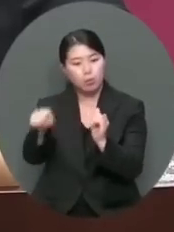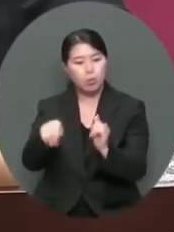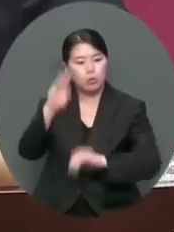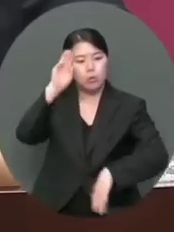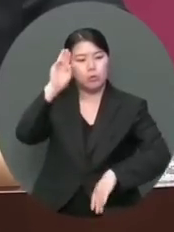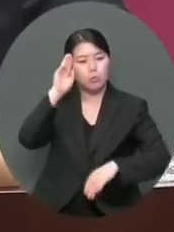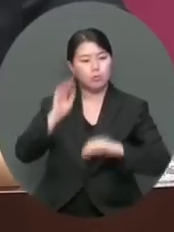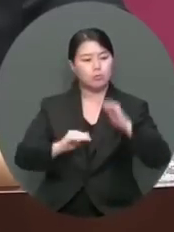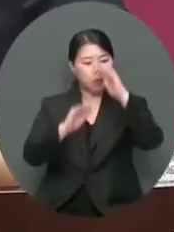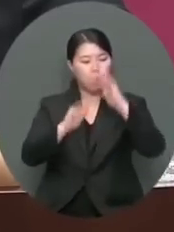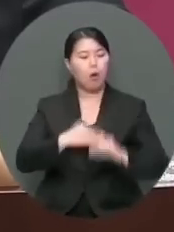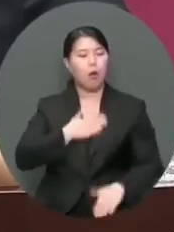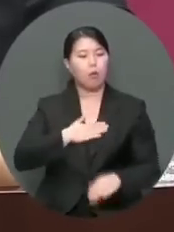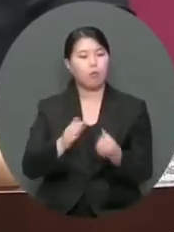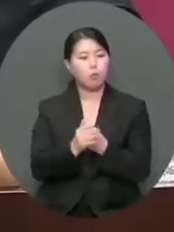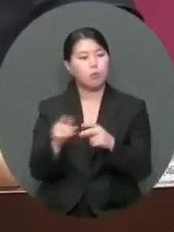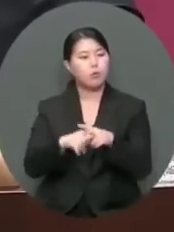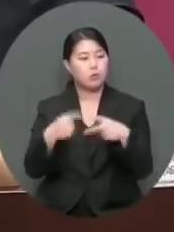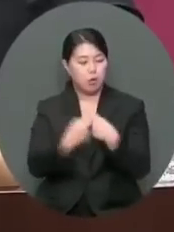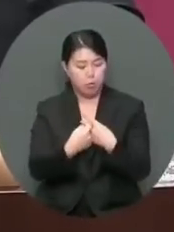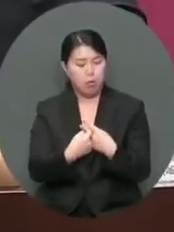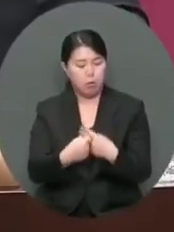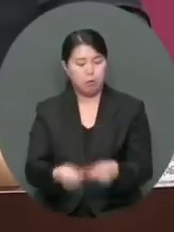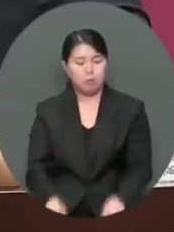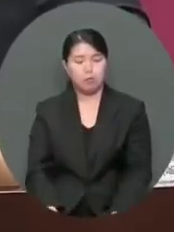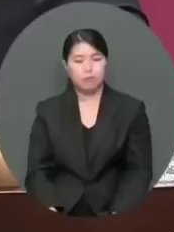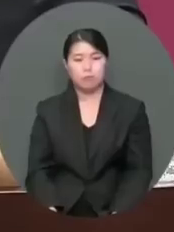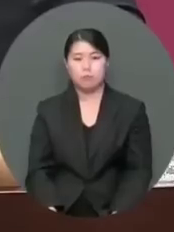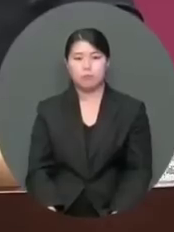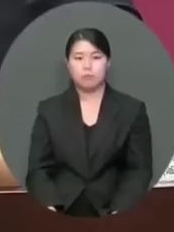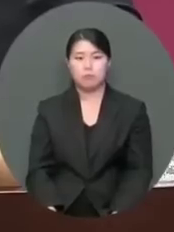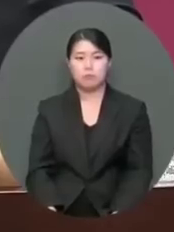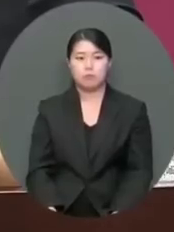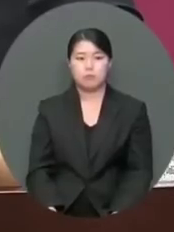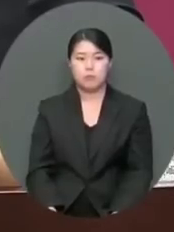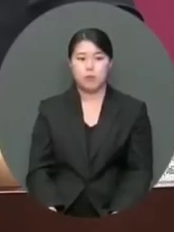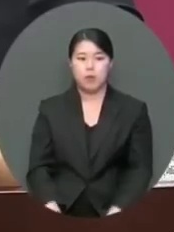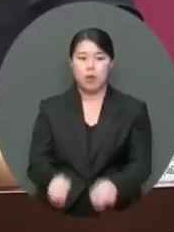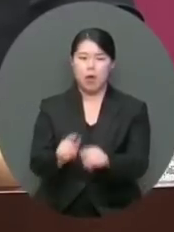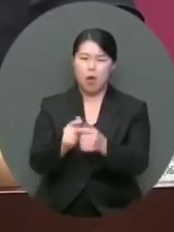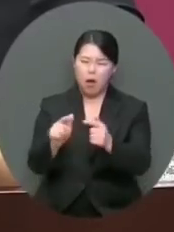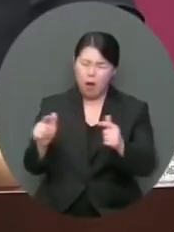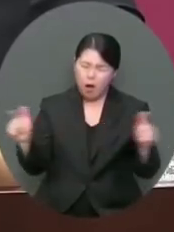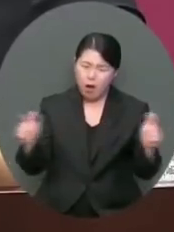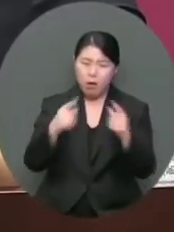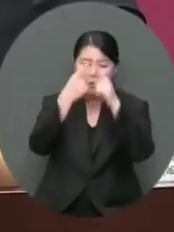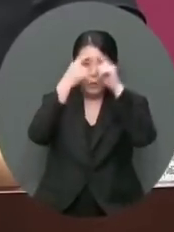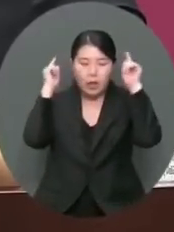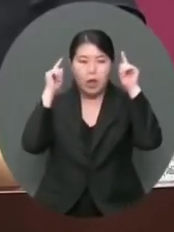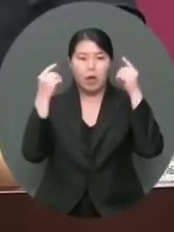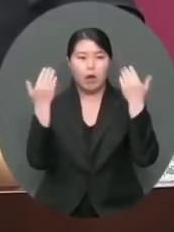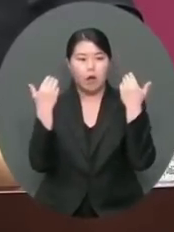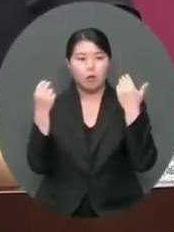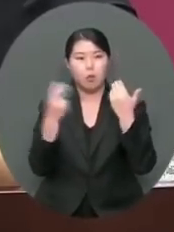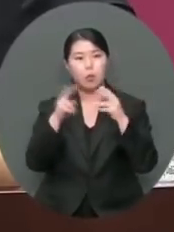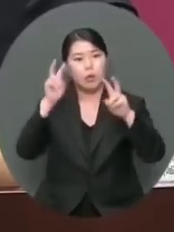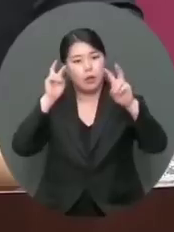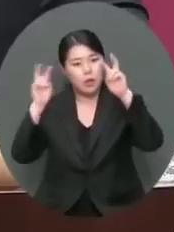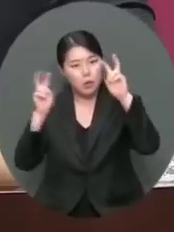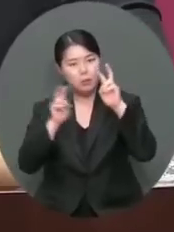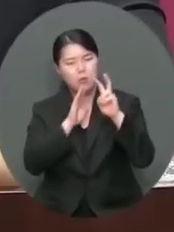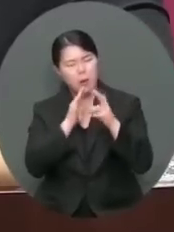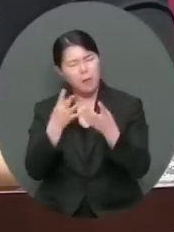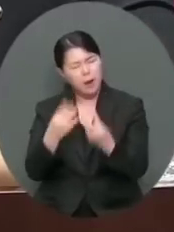아시면 저는 이해하시리라고 생각합니다. 마치 수십 개의 대학과 수많은 기업과